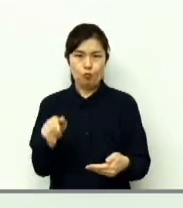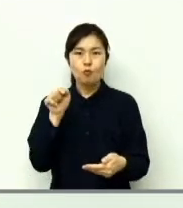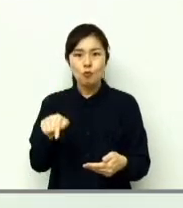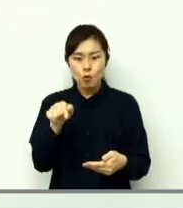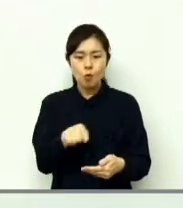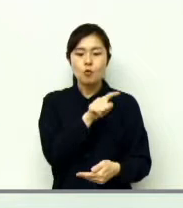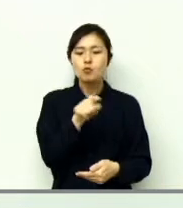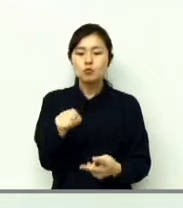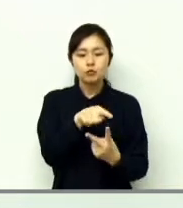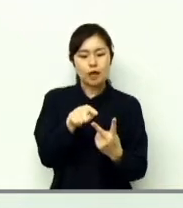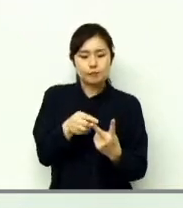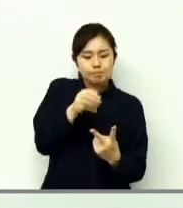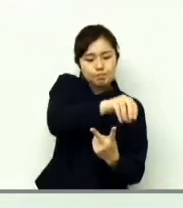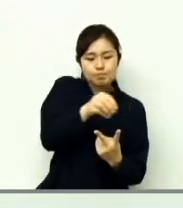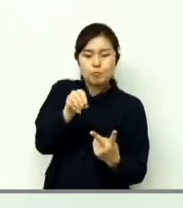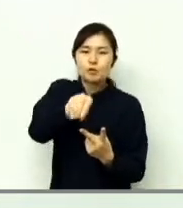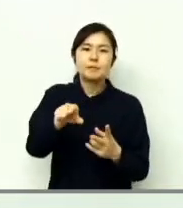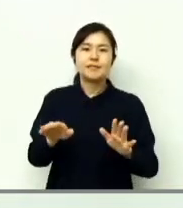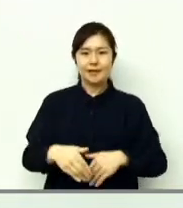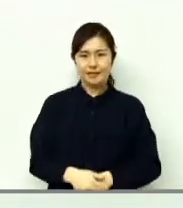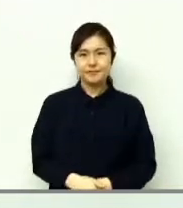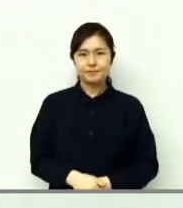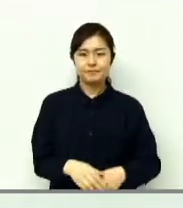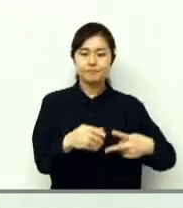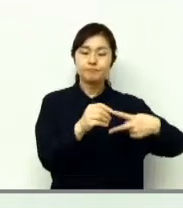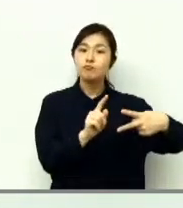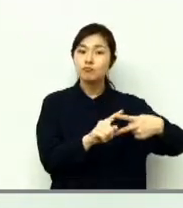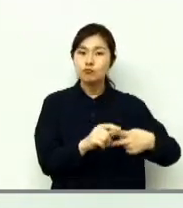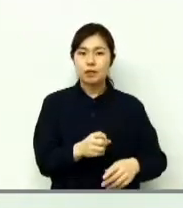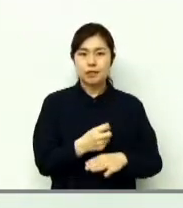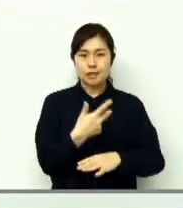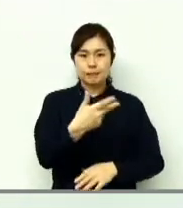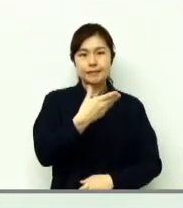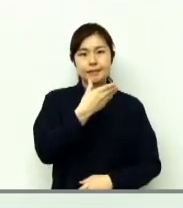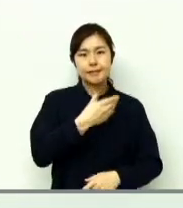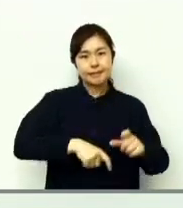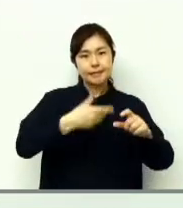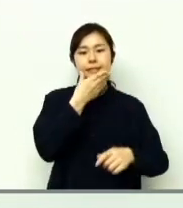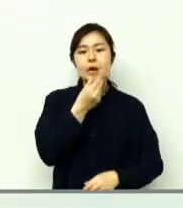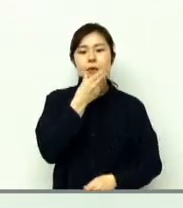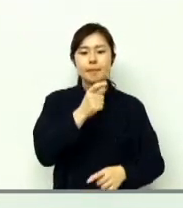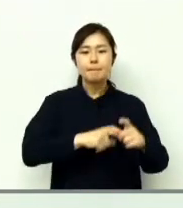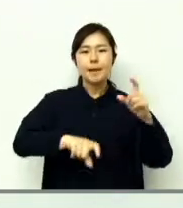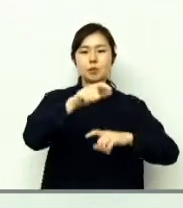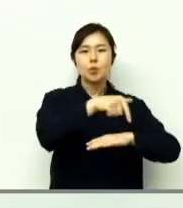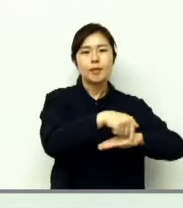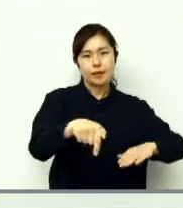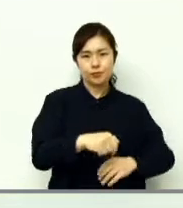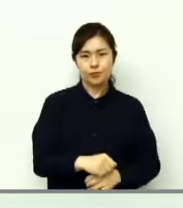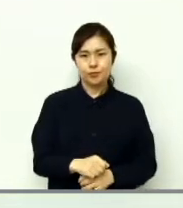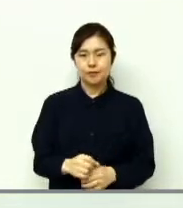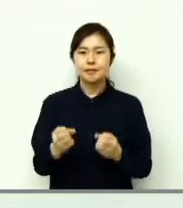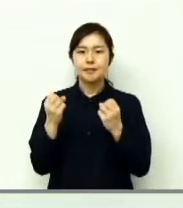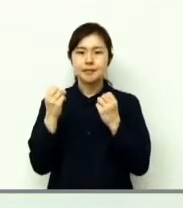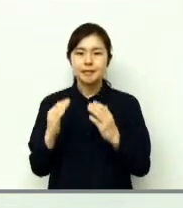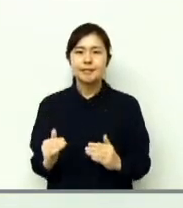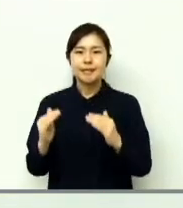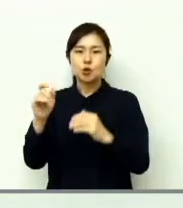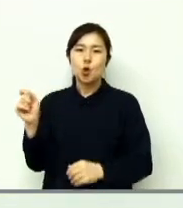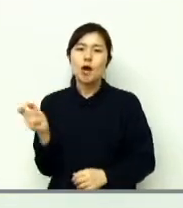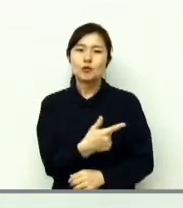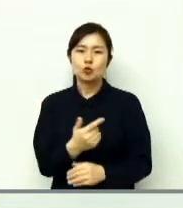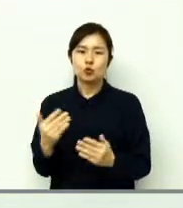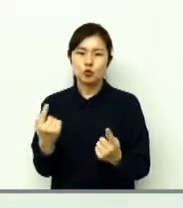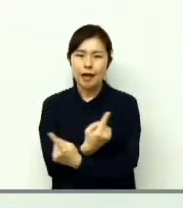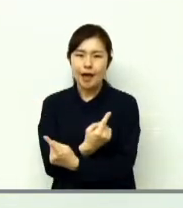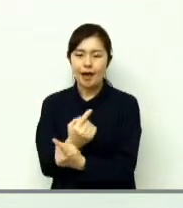および埼玉市成長加速化戦略としてまとめまして、市政運営の最も基本的な計画であります